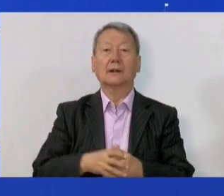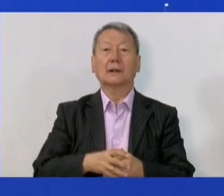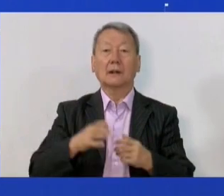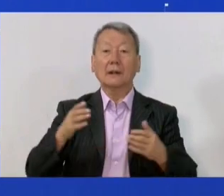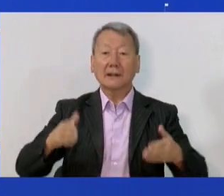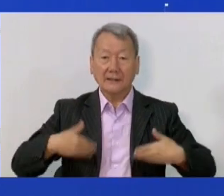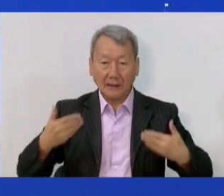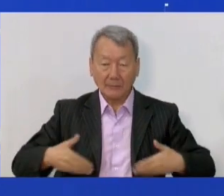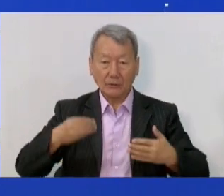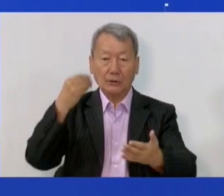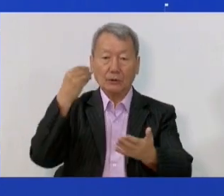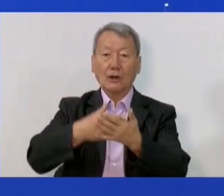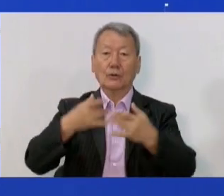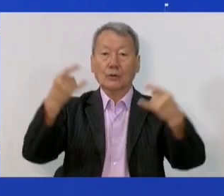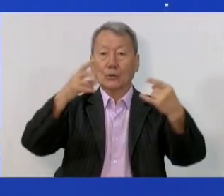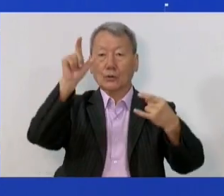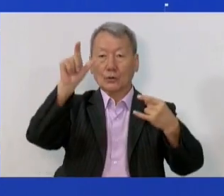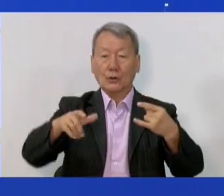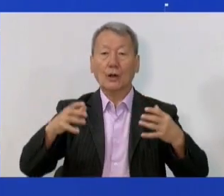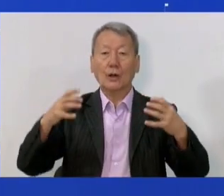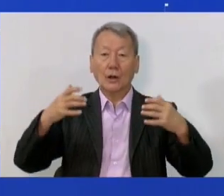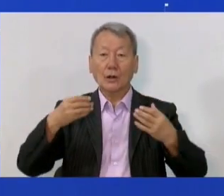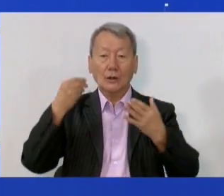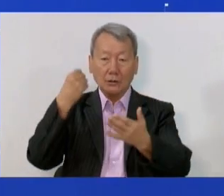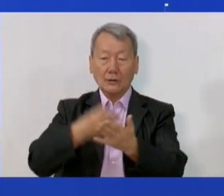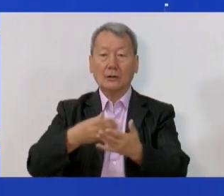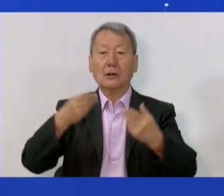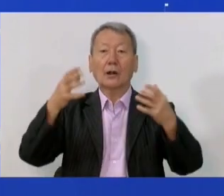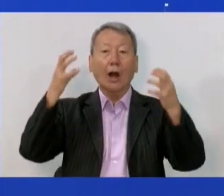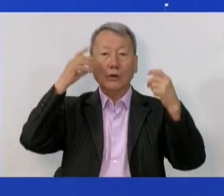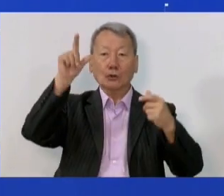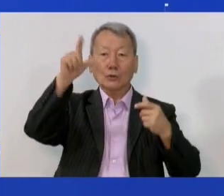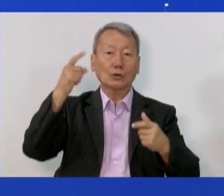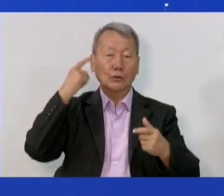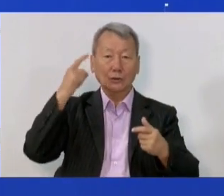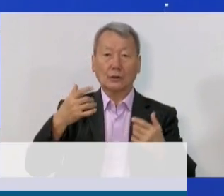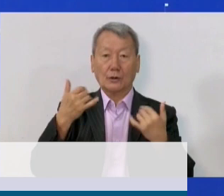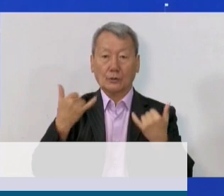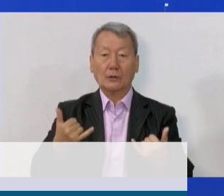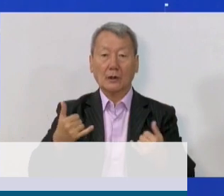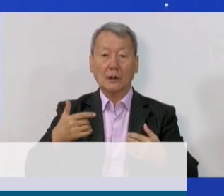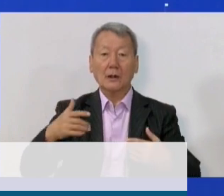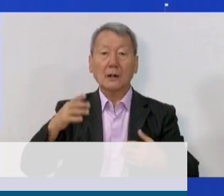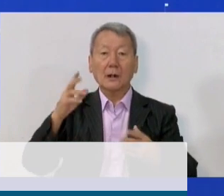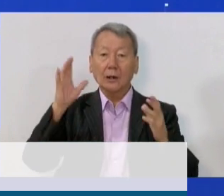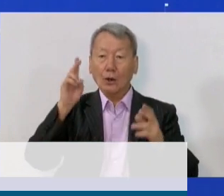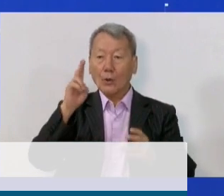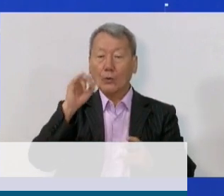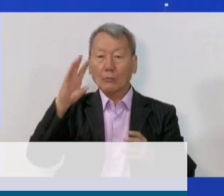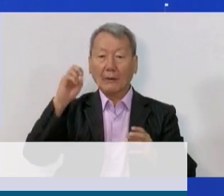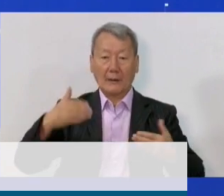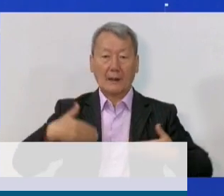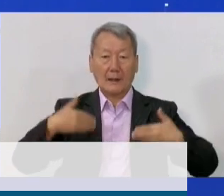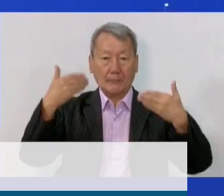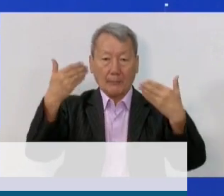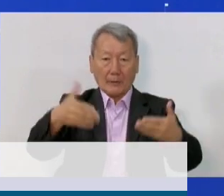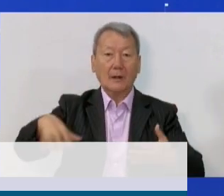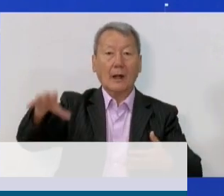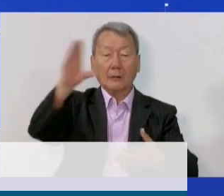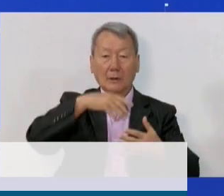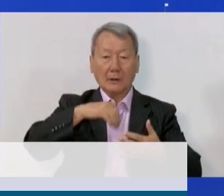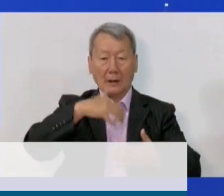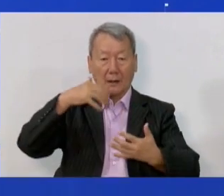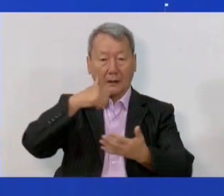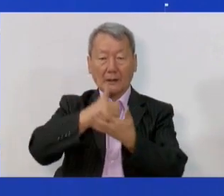Салмастар вормату телегөртілер, радио ұлчылар, айтыңыздар мағарек болсын, барданыңыздарға